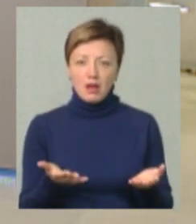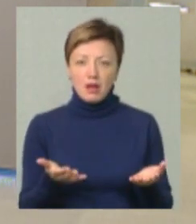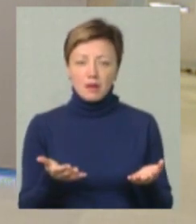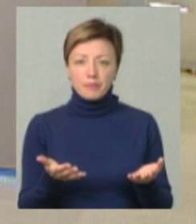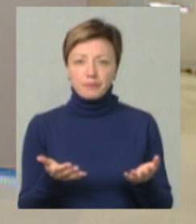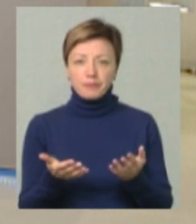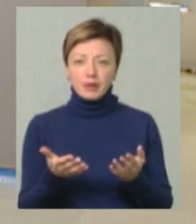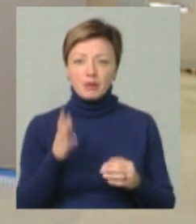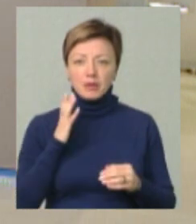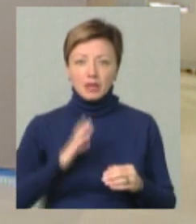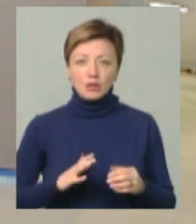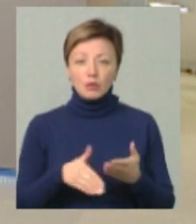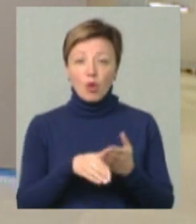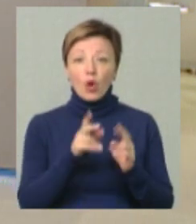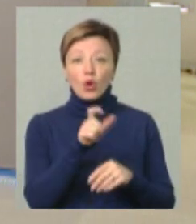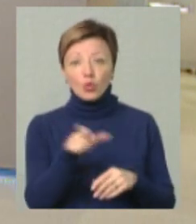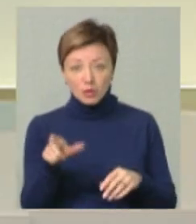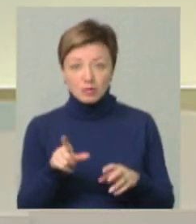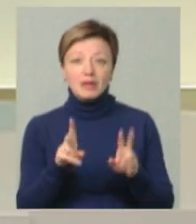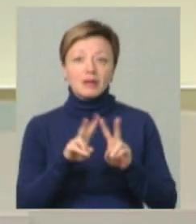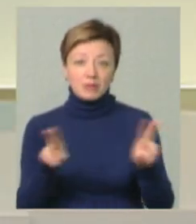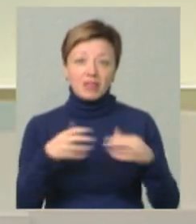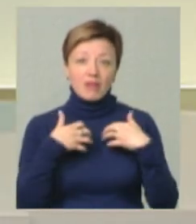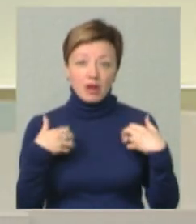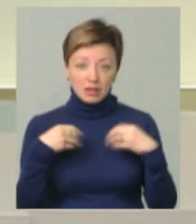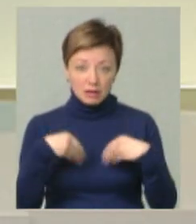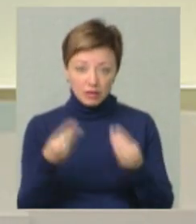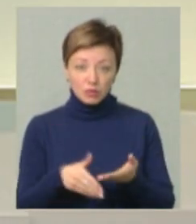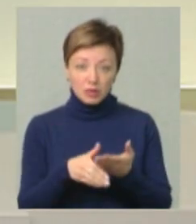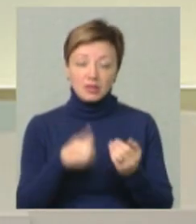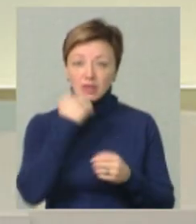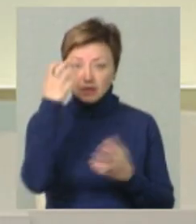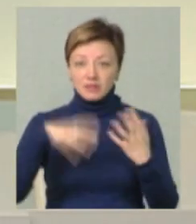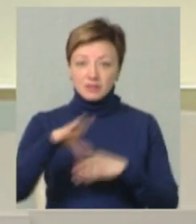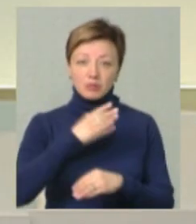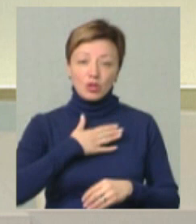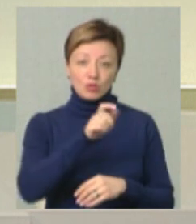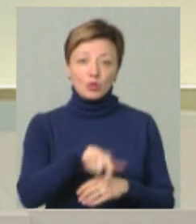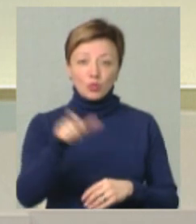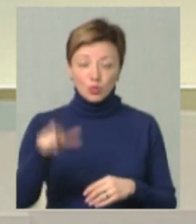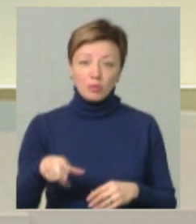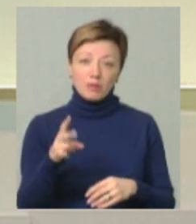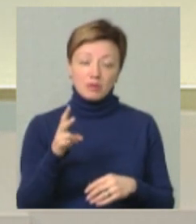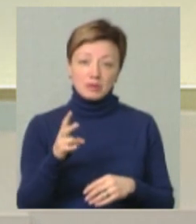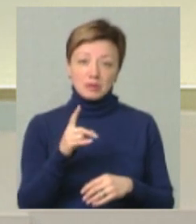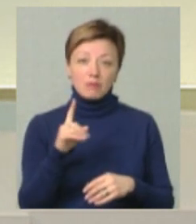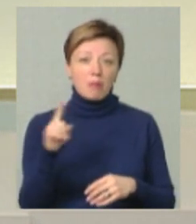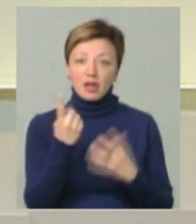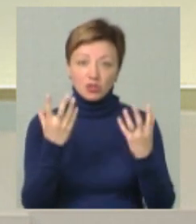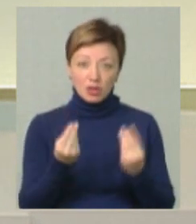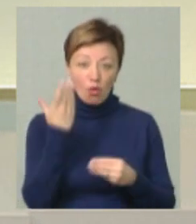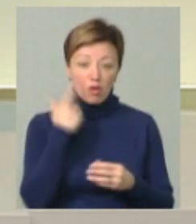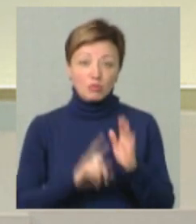і прийдеться допомогу не тільки людям надавати, а тваринам. Я дуже от вдячний всім нашим мешканцям. В перші дні,